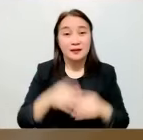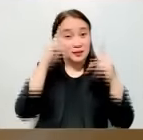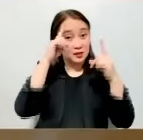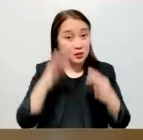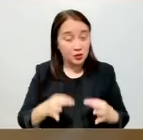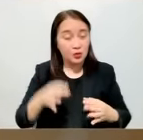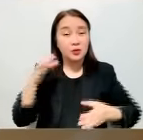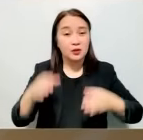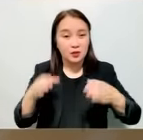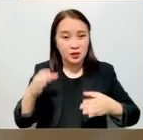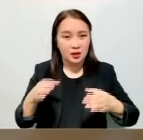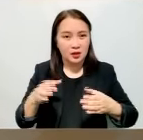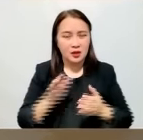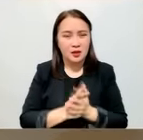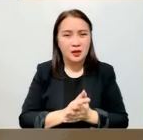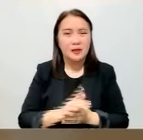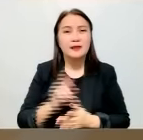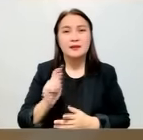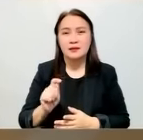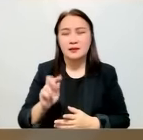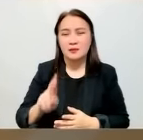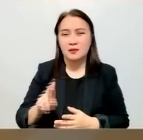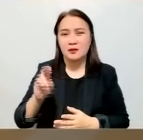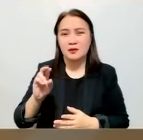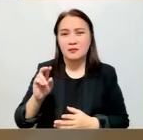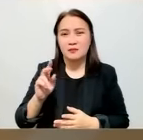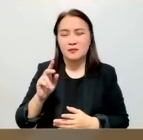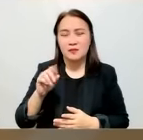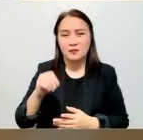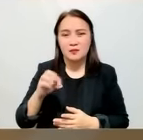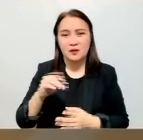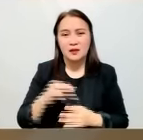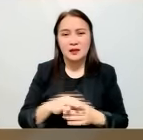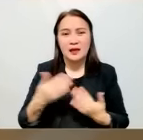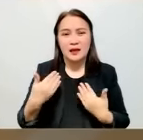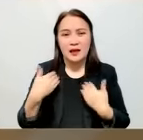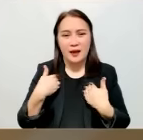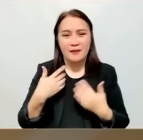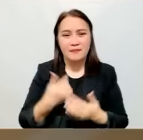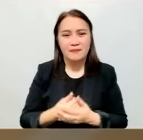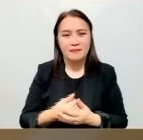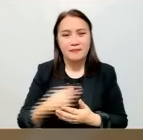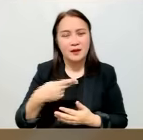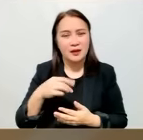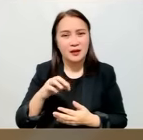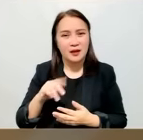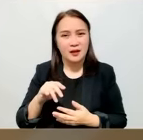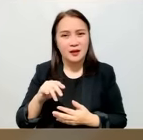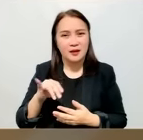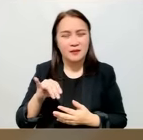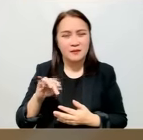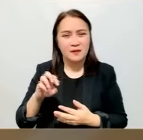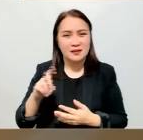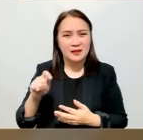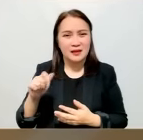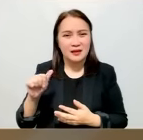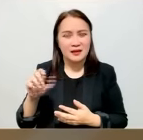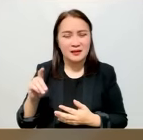ng Temporary Protection Order at ng Writs of Amparo at Habeas Data sina Jed Tamano at Jonila